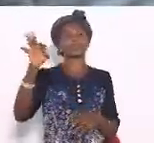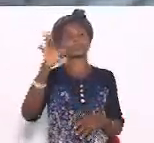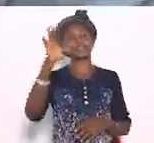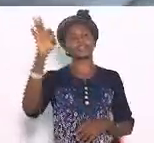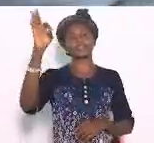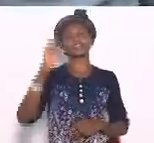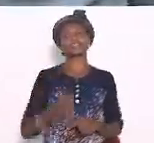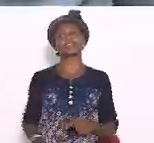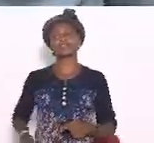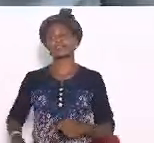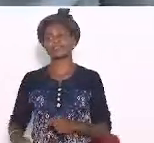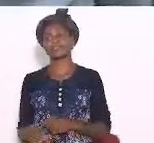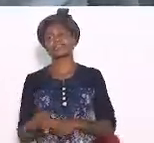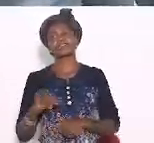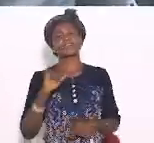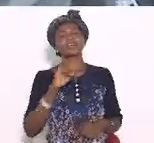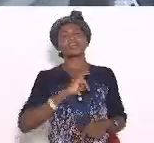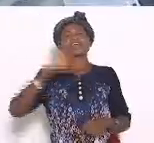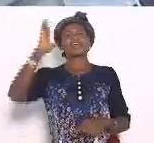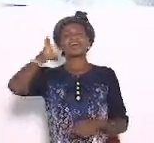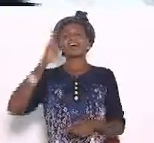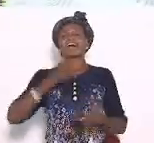Jesus I